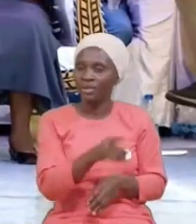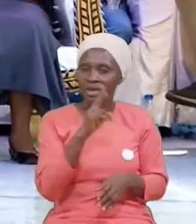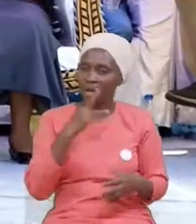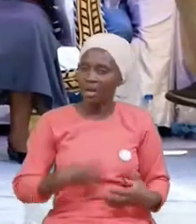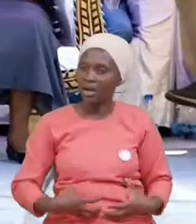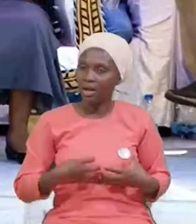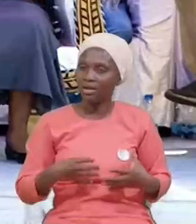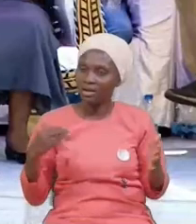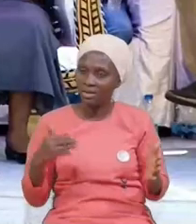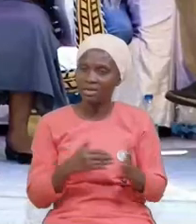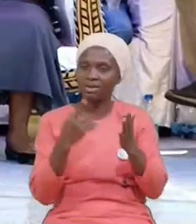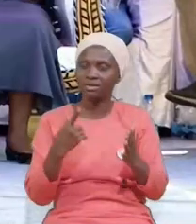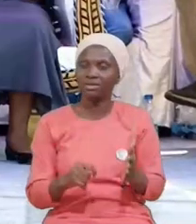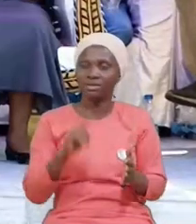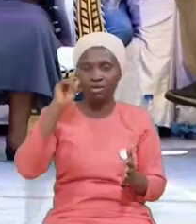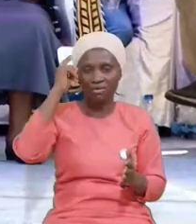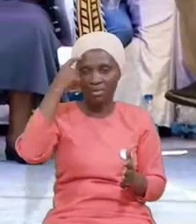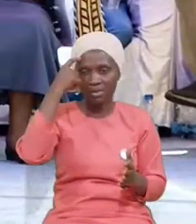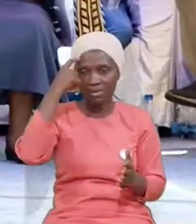Ils sont en colère contre le gouvernement.